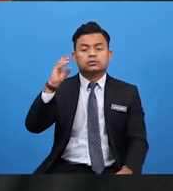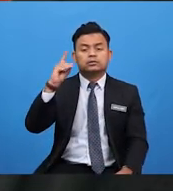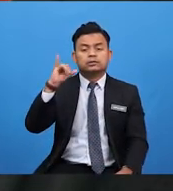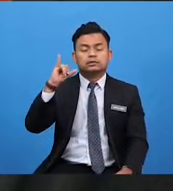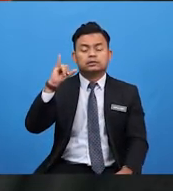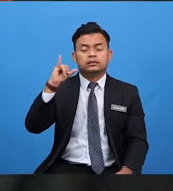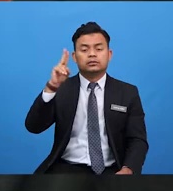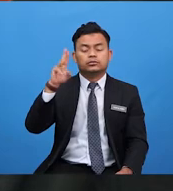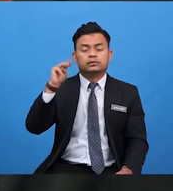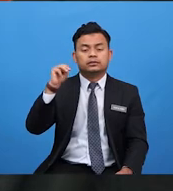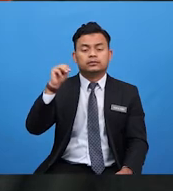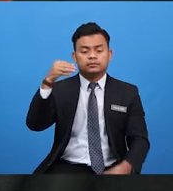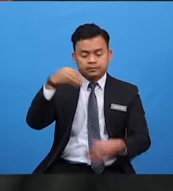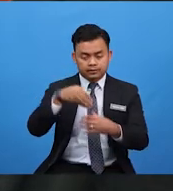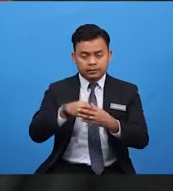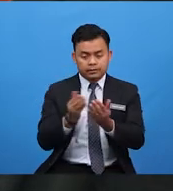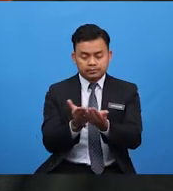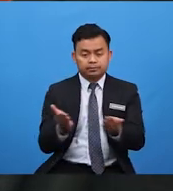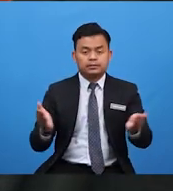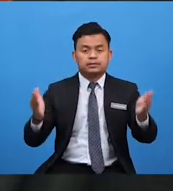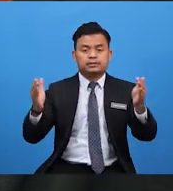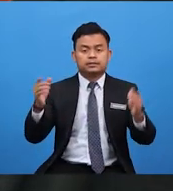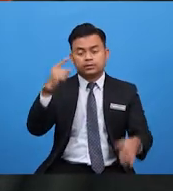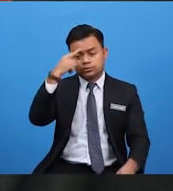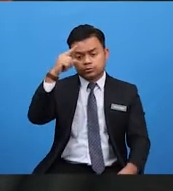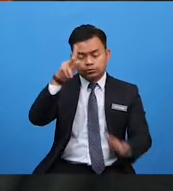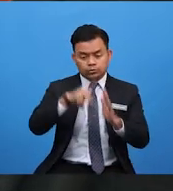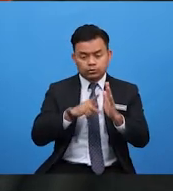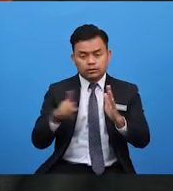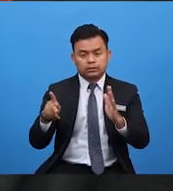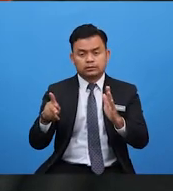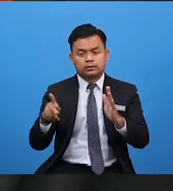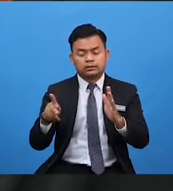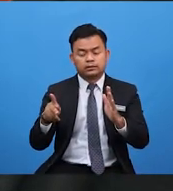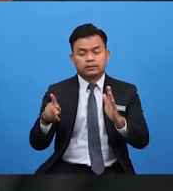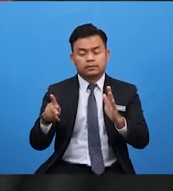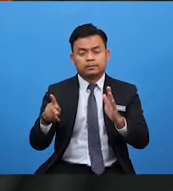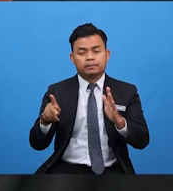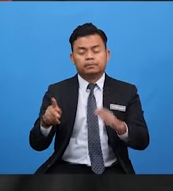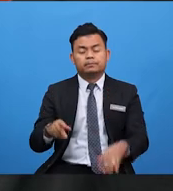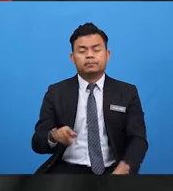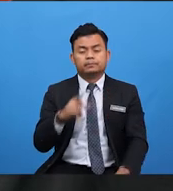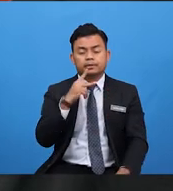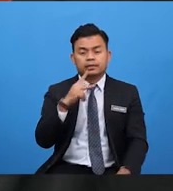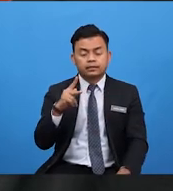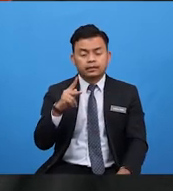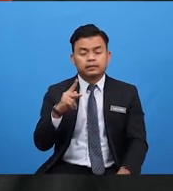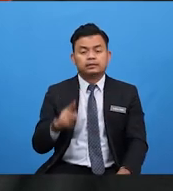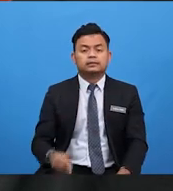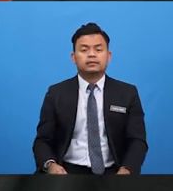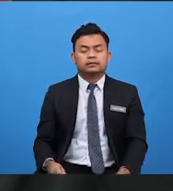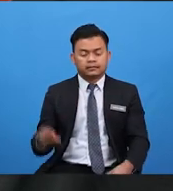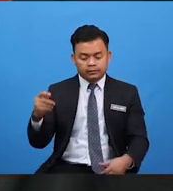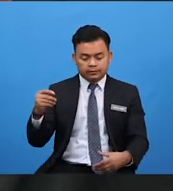bersesuaian. Untuk mengurangkan kepekatan larutan ini, murid-murid bolehlah tambah sedikit